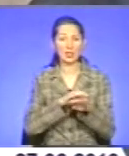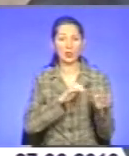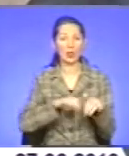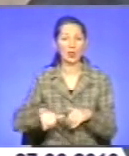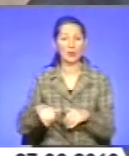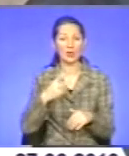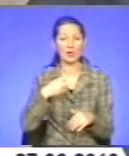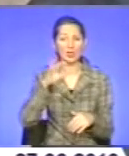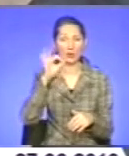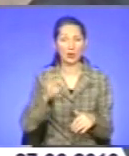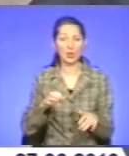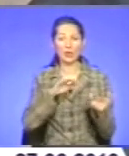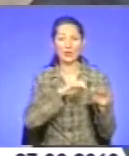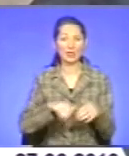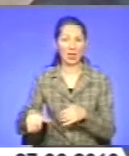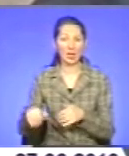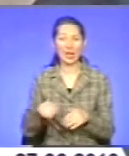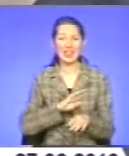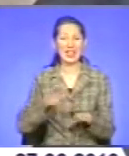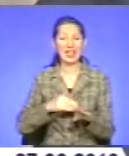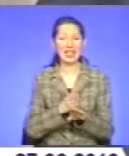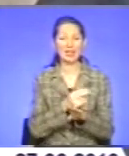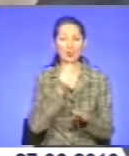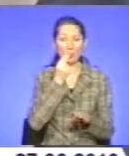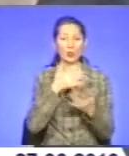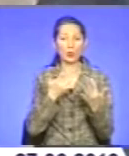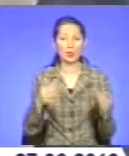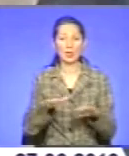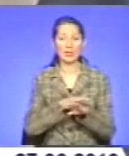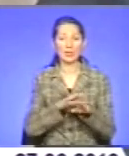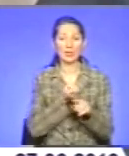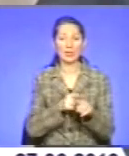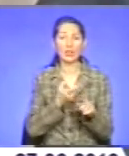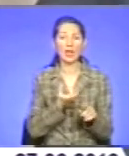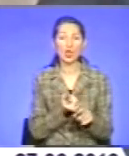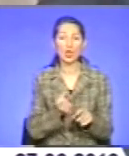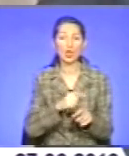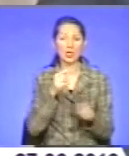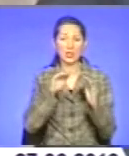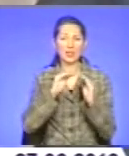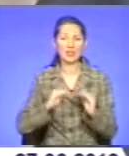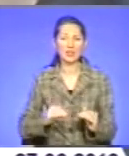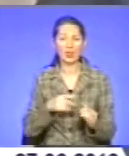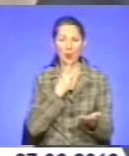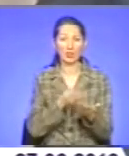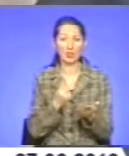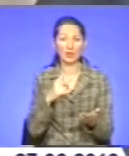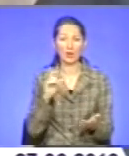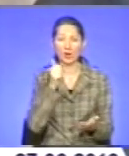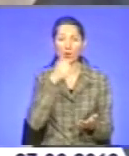20% знятої неякісної продукції із ринку – це є надзвичайно низький показник. 2 роки тому ми мали